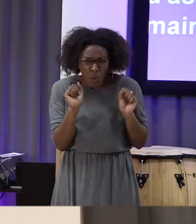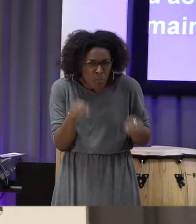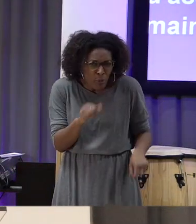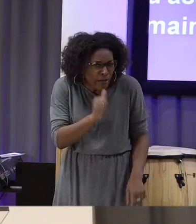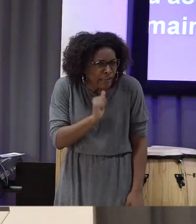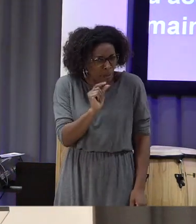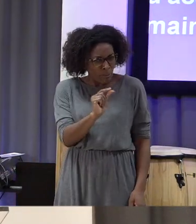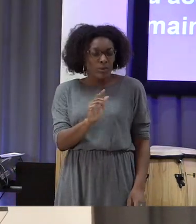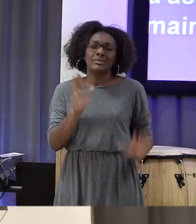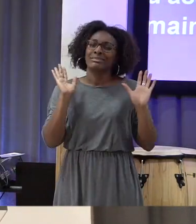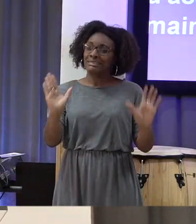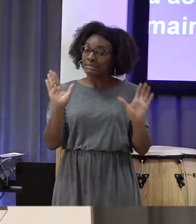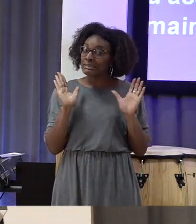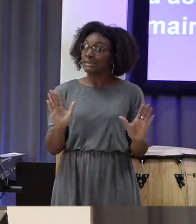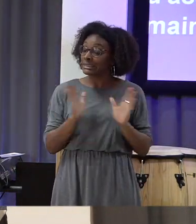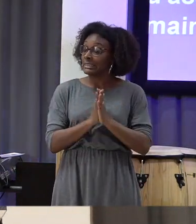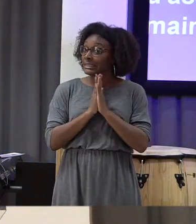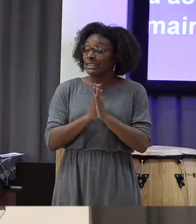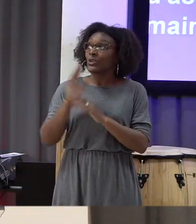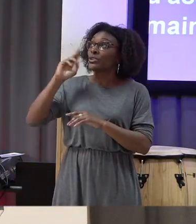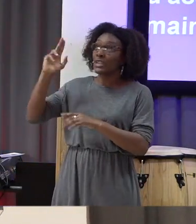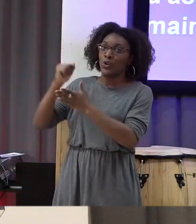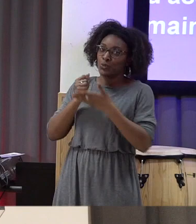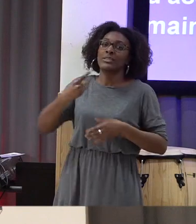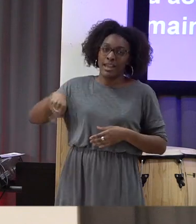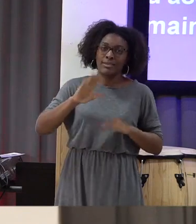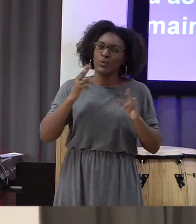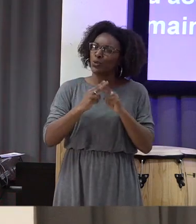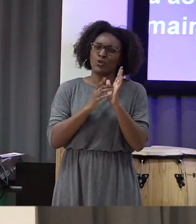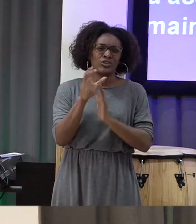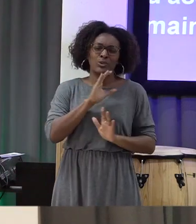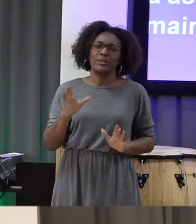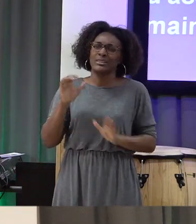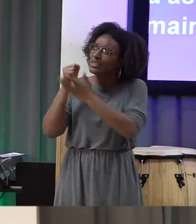Que le Seigneur nous aide. Au nom de Jésus-Christ.